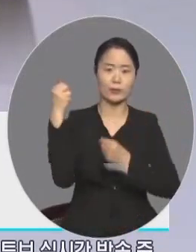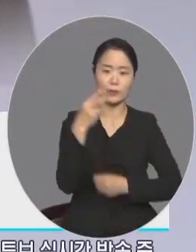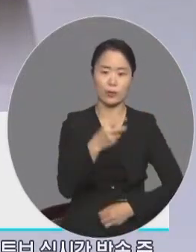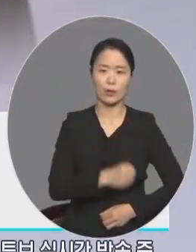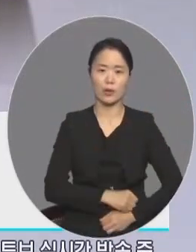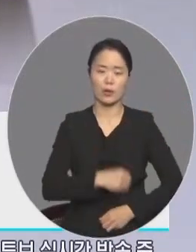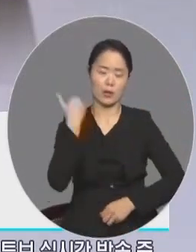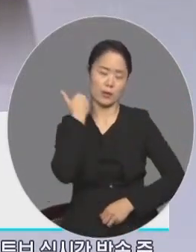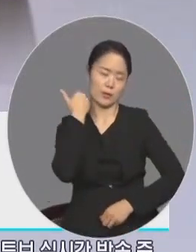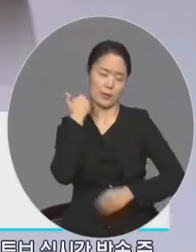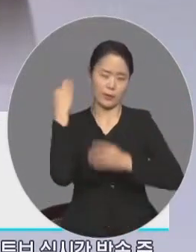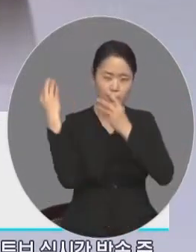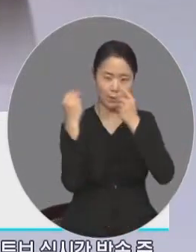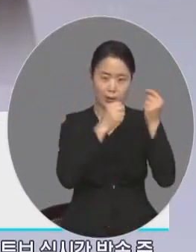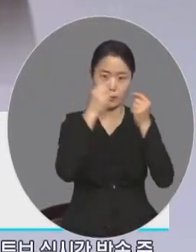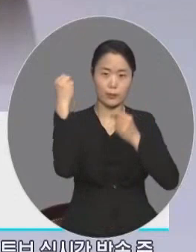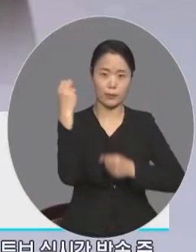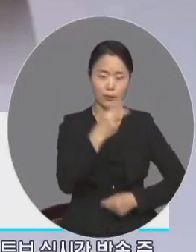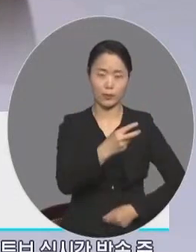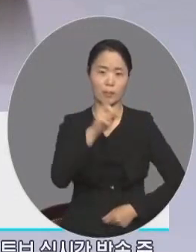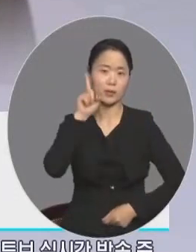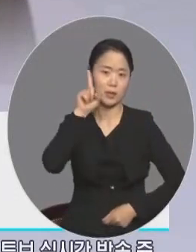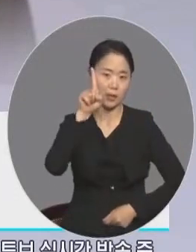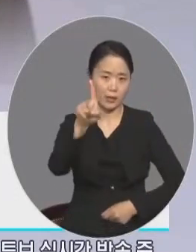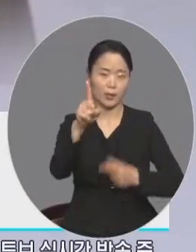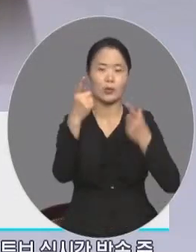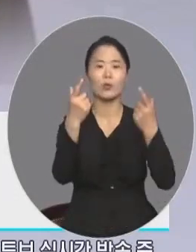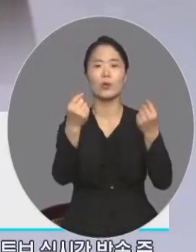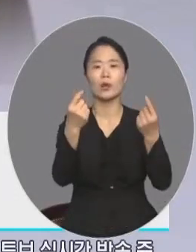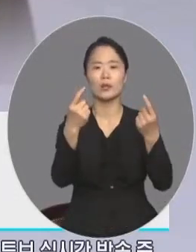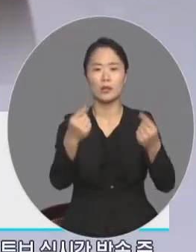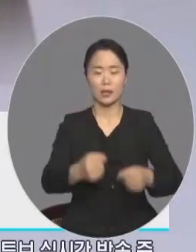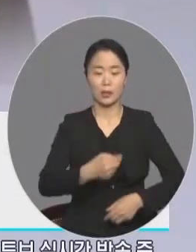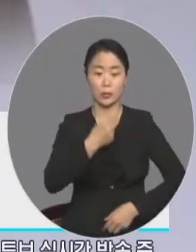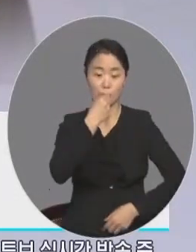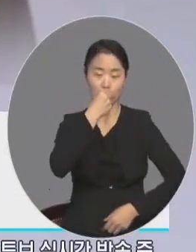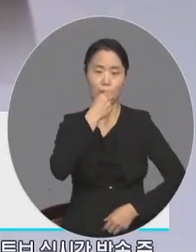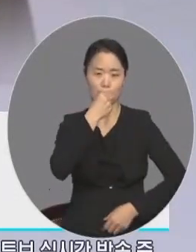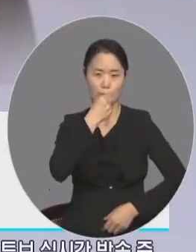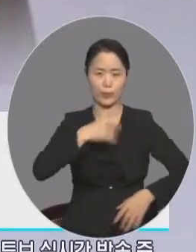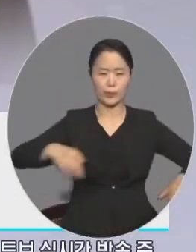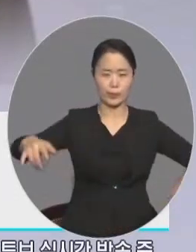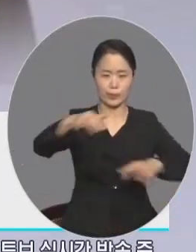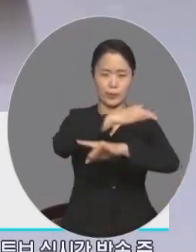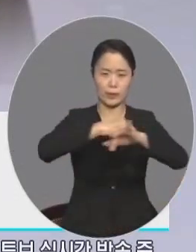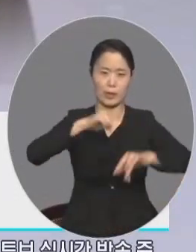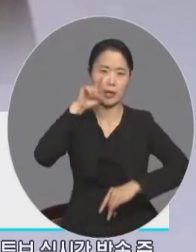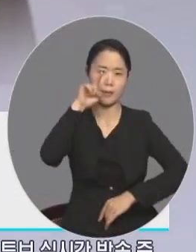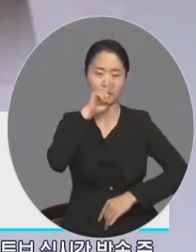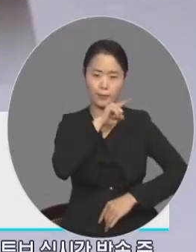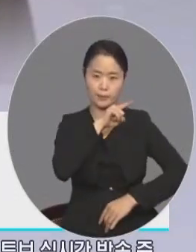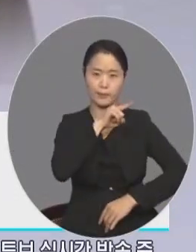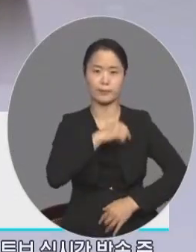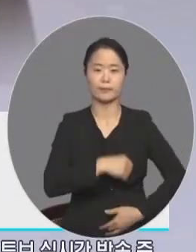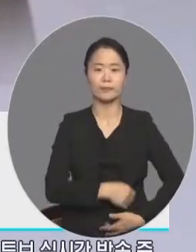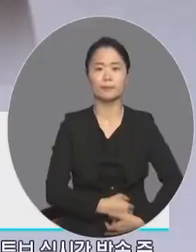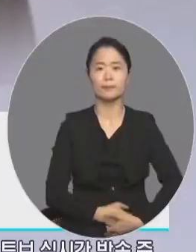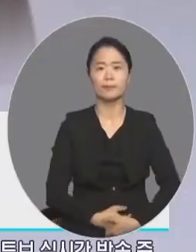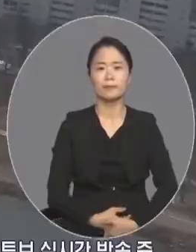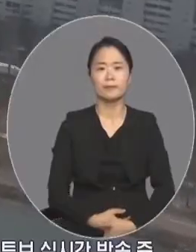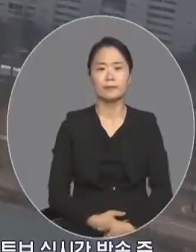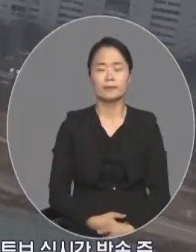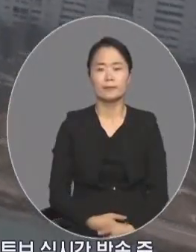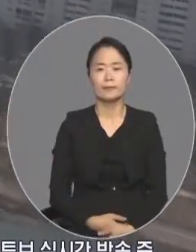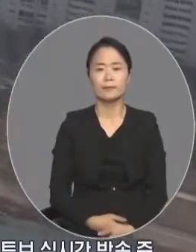있는데요. 울산은 내일도 잔류황사 영향으로 대기질이 나쁨 수준에 머물겠습니다. 신혜지 기자입니다.